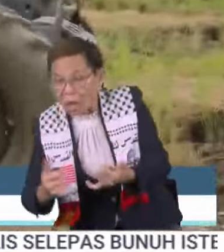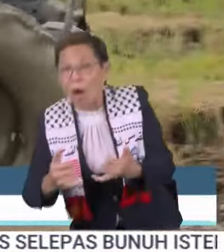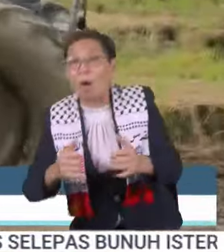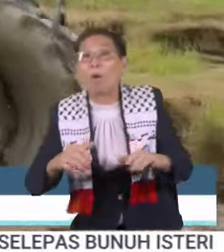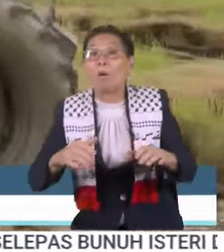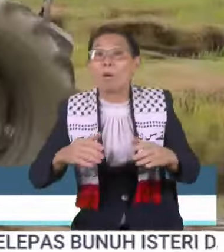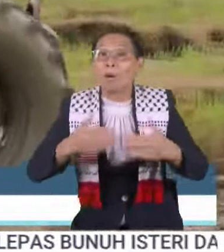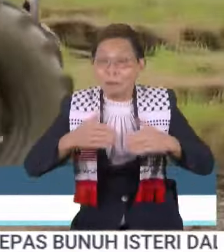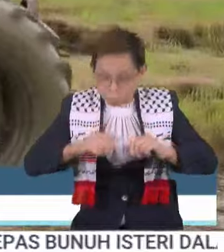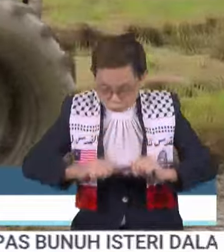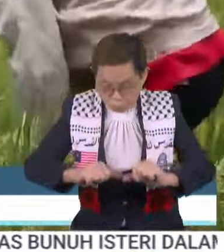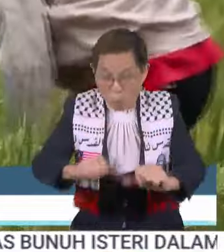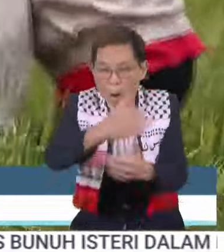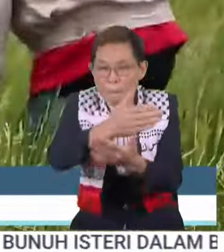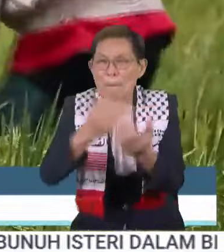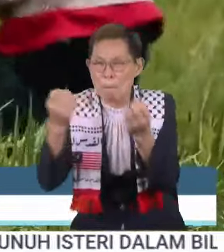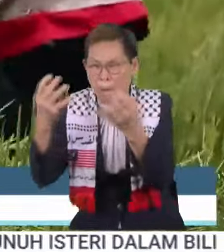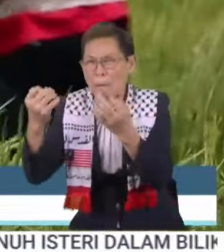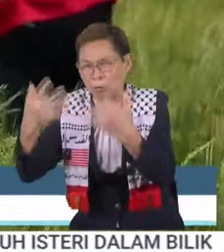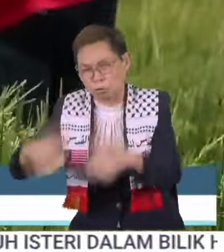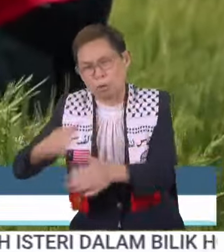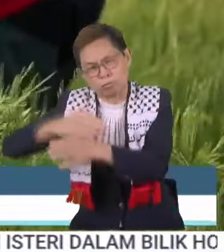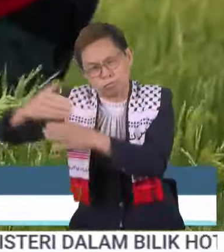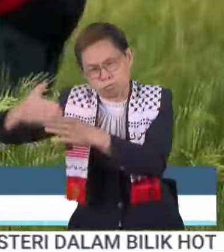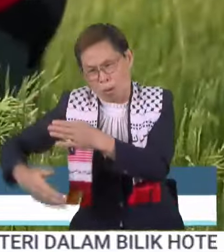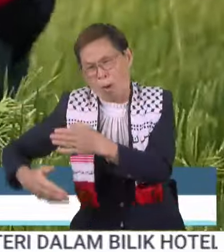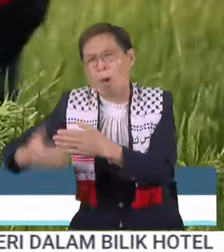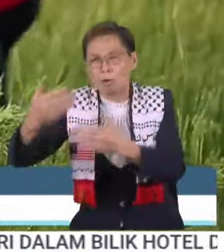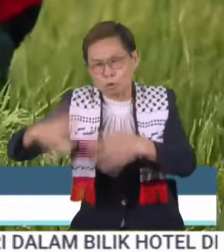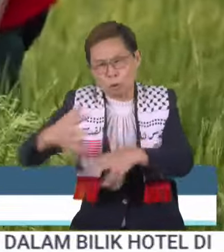berjalan dengan sebahagian besar sudah selesai.